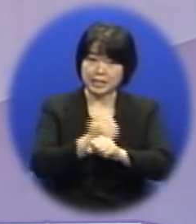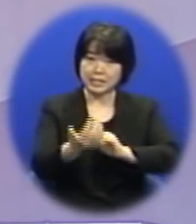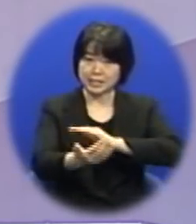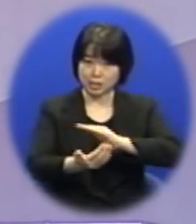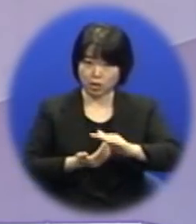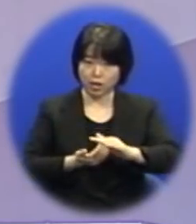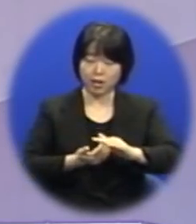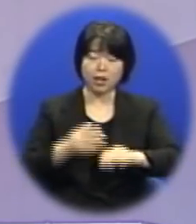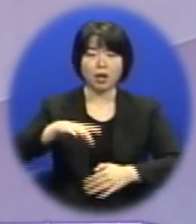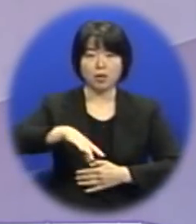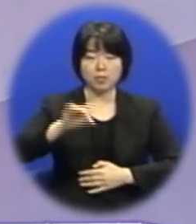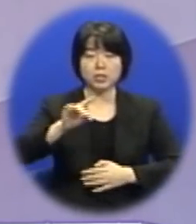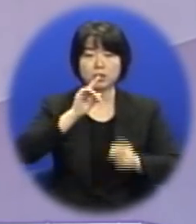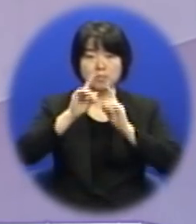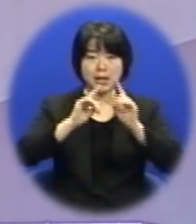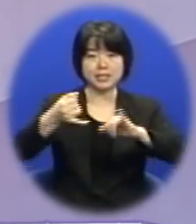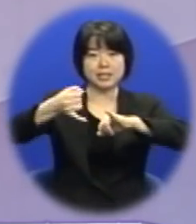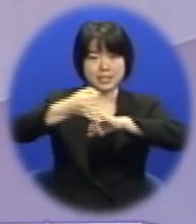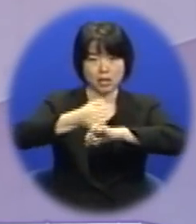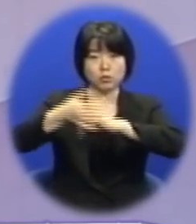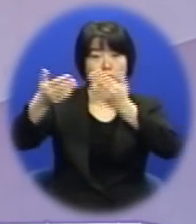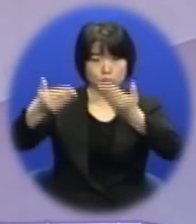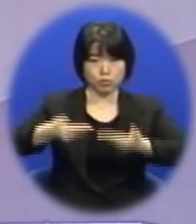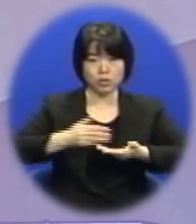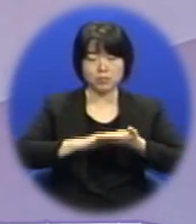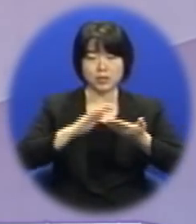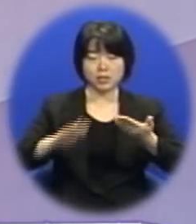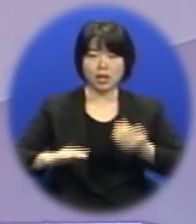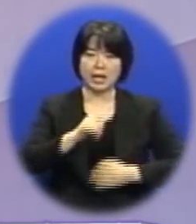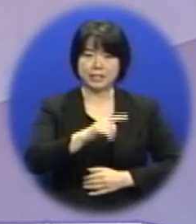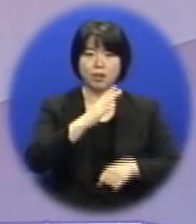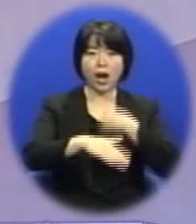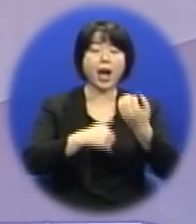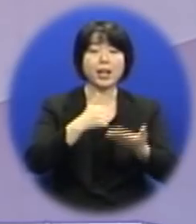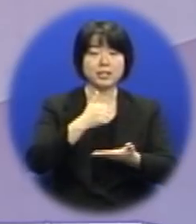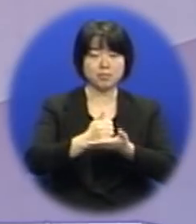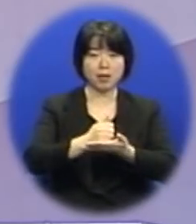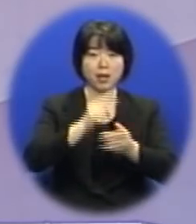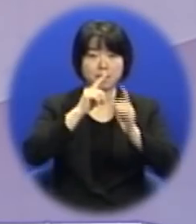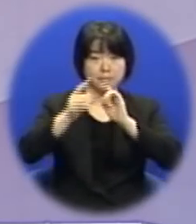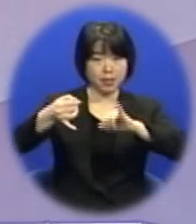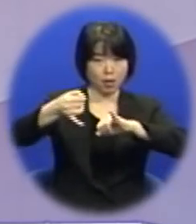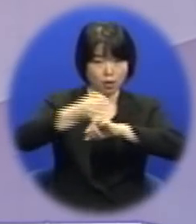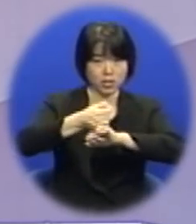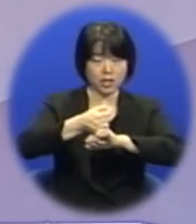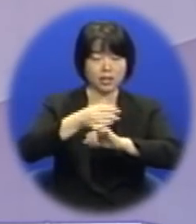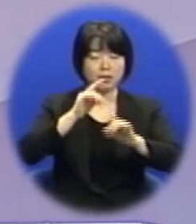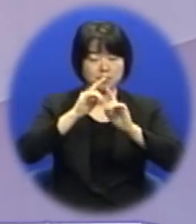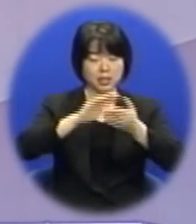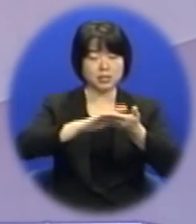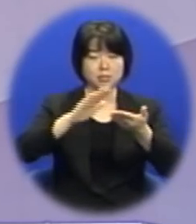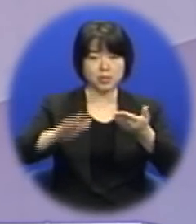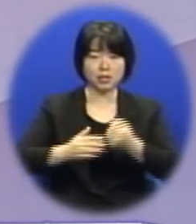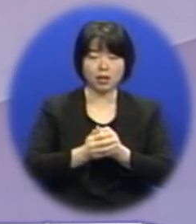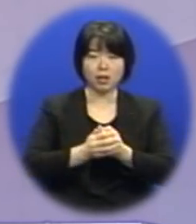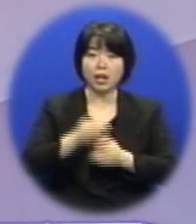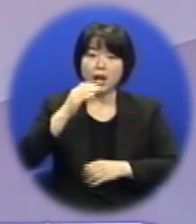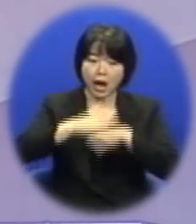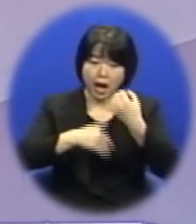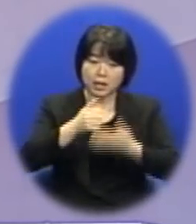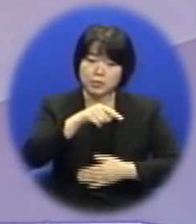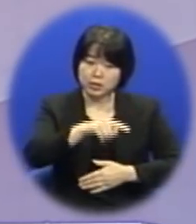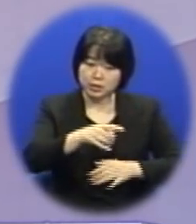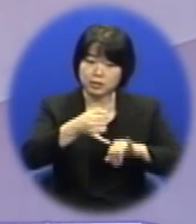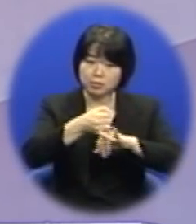꼭 말씀을, 약속을 먼저 주십니다. 그걸 하나님의 언약이라고 말합니다. 그리고 하나님은 그 언약을